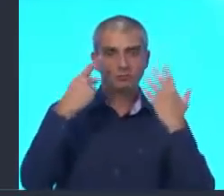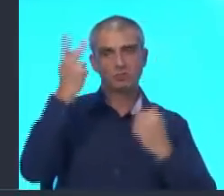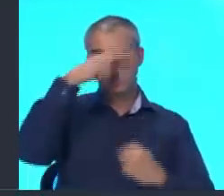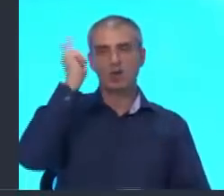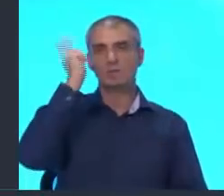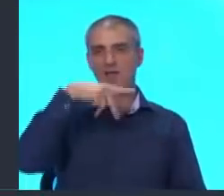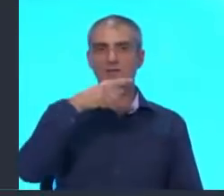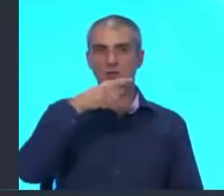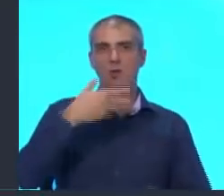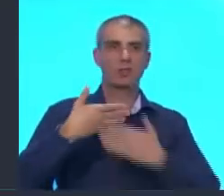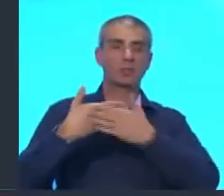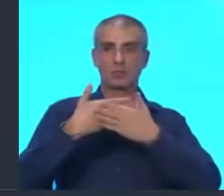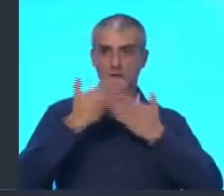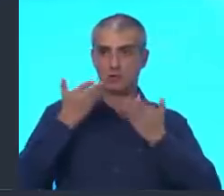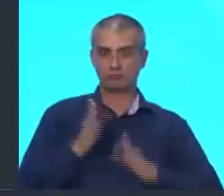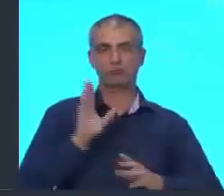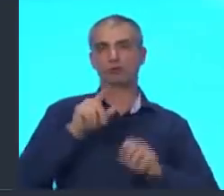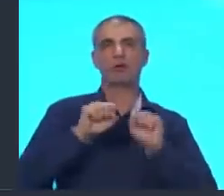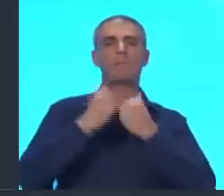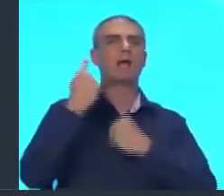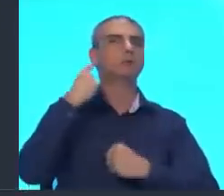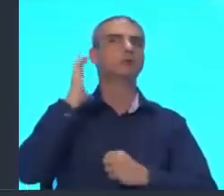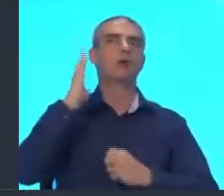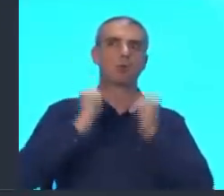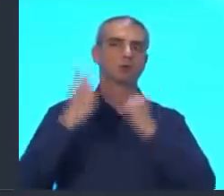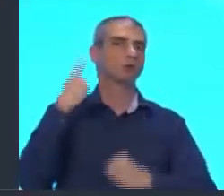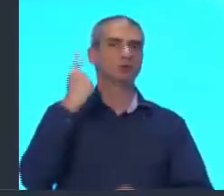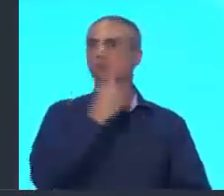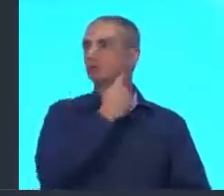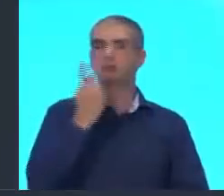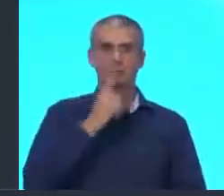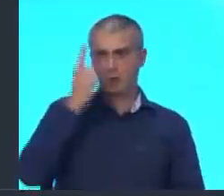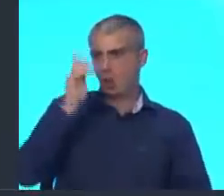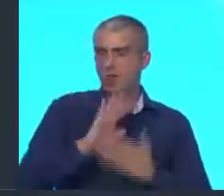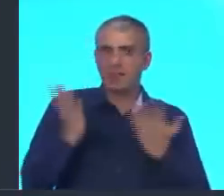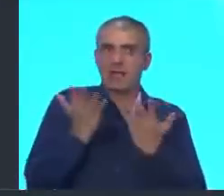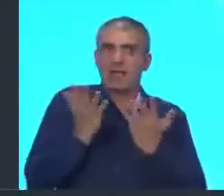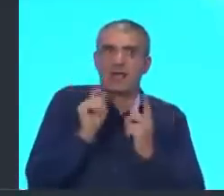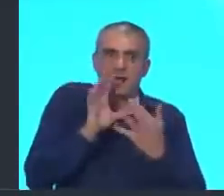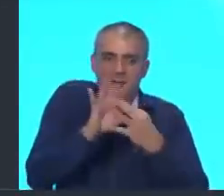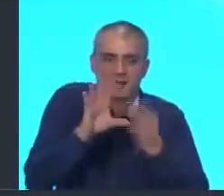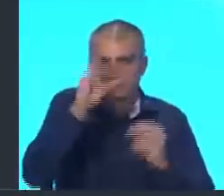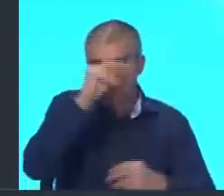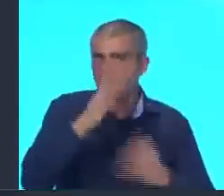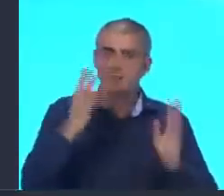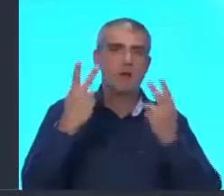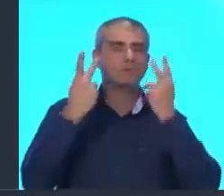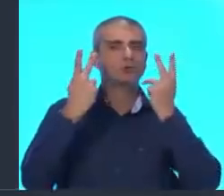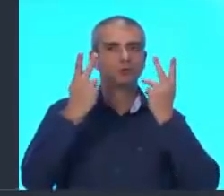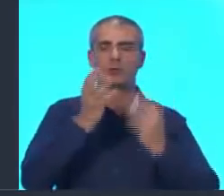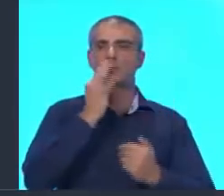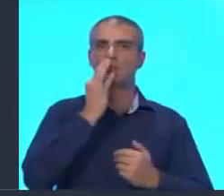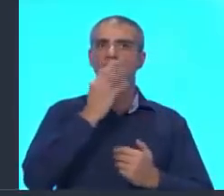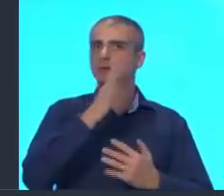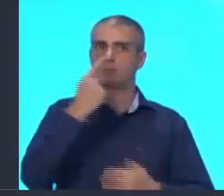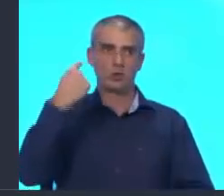כי לתינוק שהביאו לעולם יש פגם שמיעה חמור בשתי אוזניו. אתה לא יודע כל כך איך להגיע לילד, מה המשמעות של זה בגיל צעיר, כמה הוא